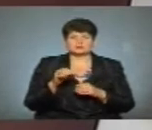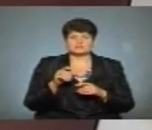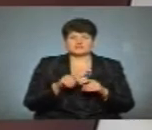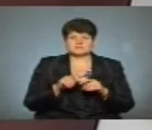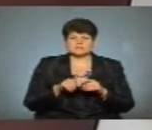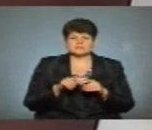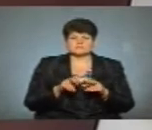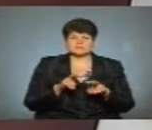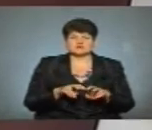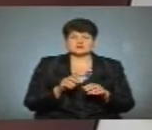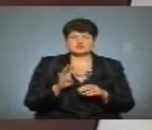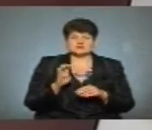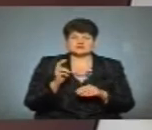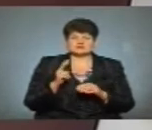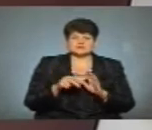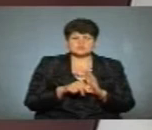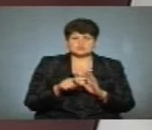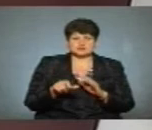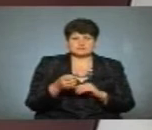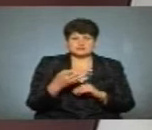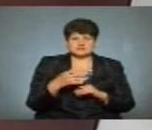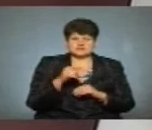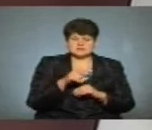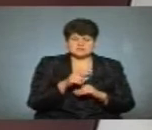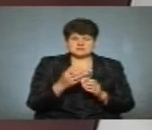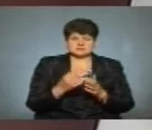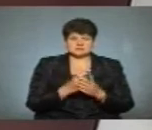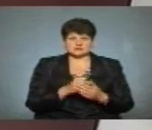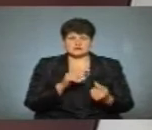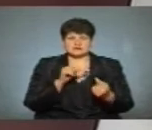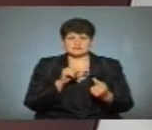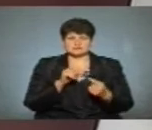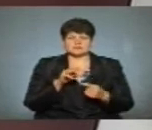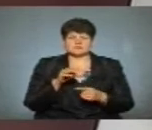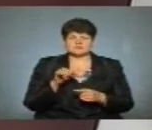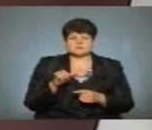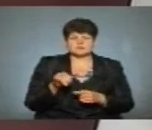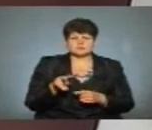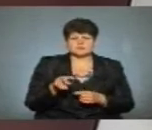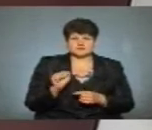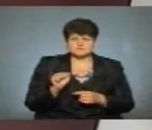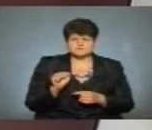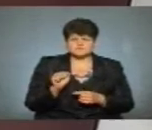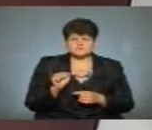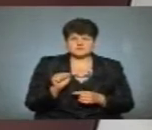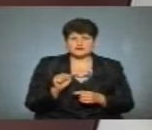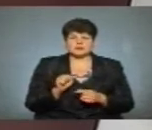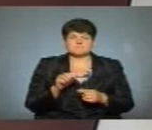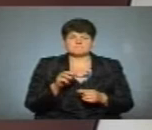протестували 426 осіб. У 15 з них виявили антитіла до COVID-19, каже Володимир Паничев.